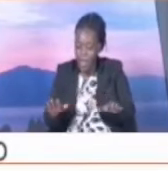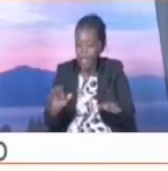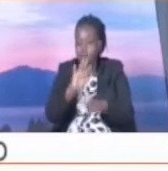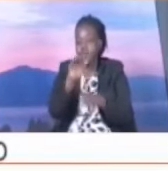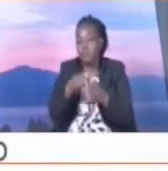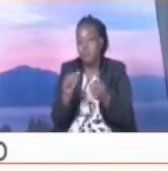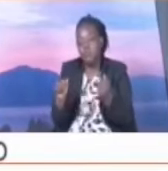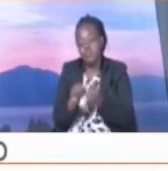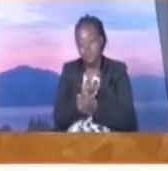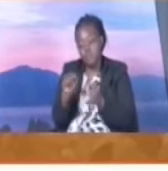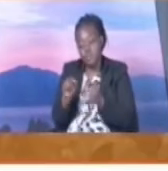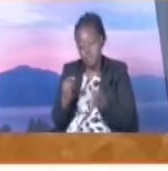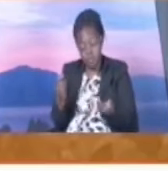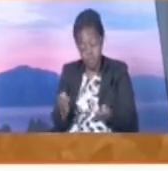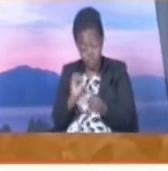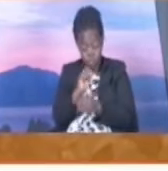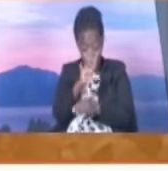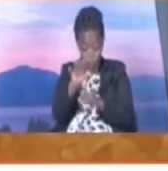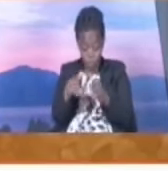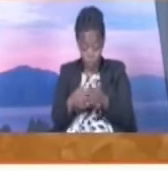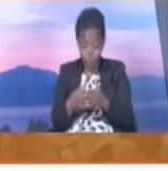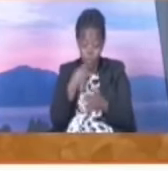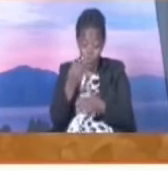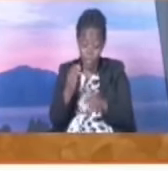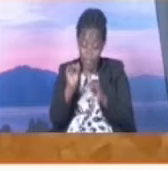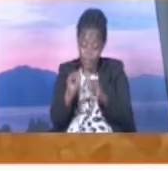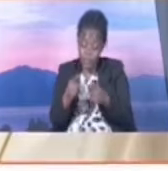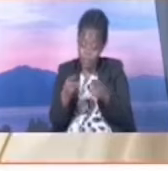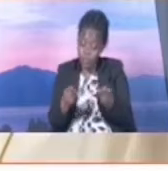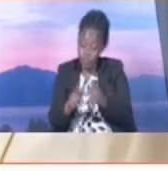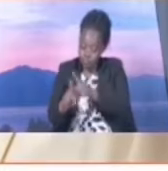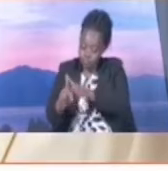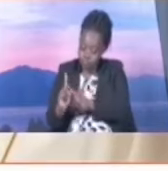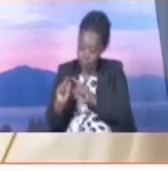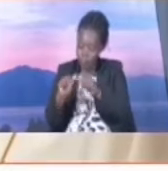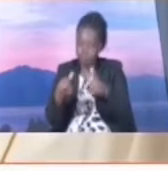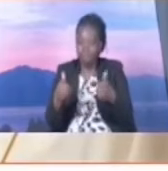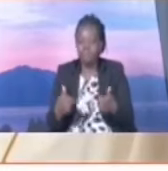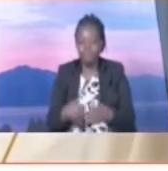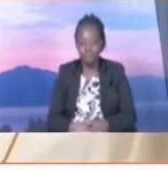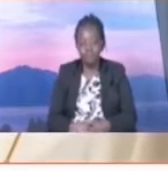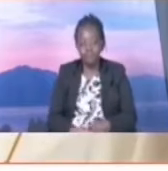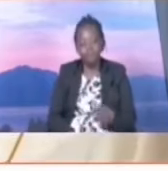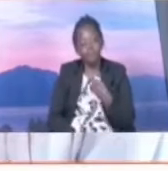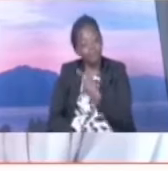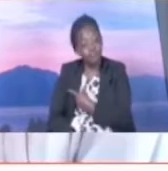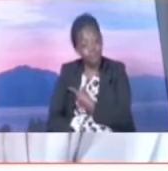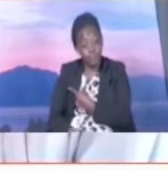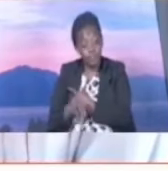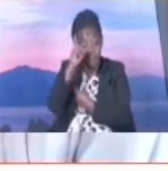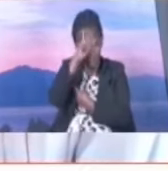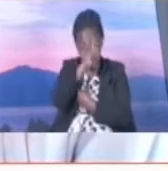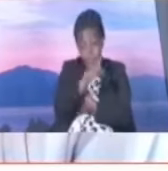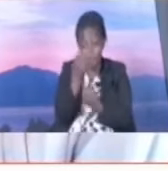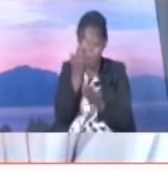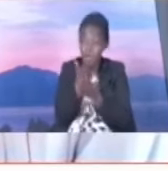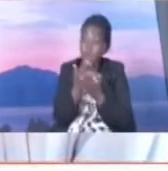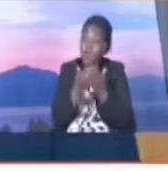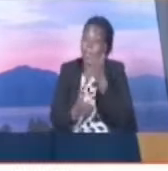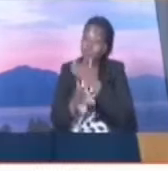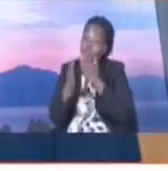twongera okulaba nga tukubiriza abo bonna ababiriko ebifo okubikuuma butiribiri. Y'omulangira Dennis Kayima awanjagidde omutonzi awanja bulungi Ssaabasajja